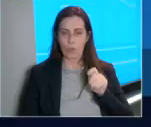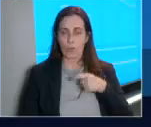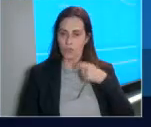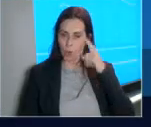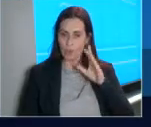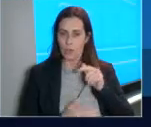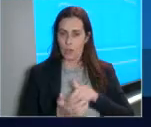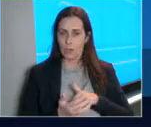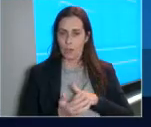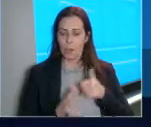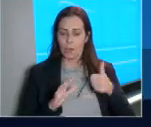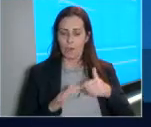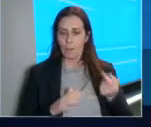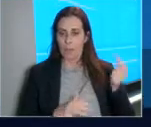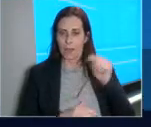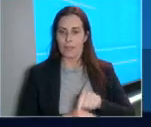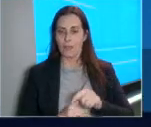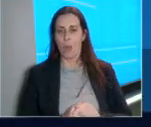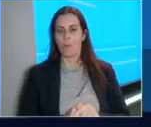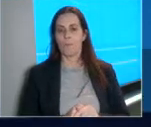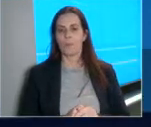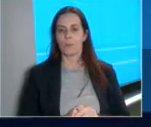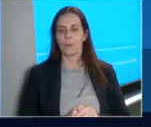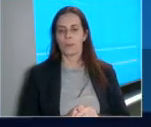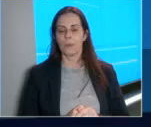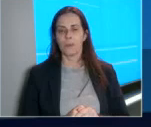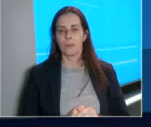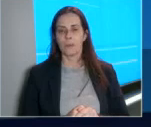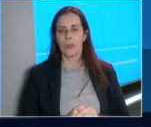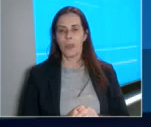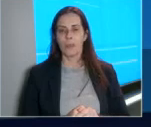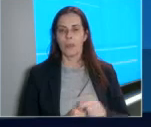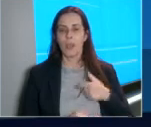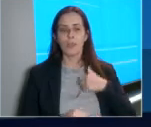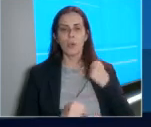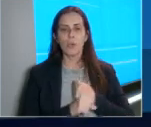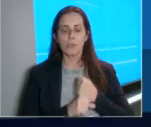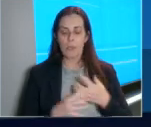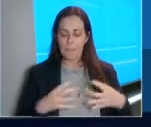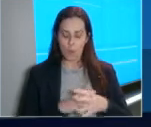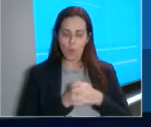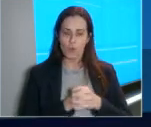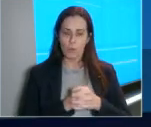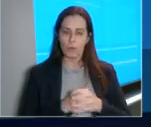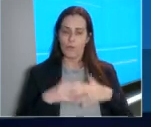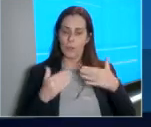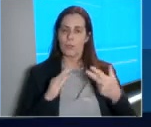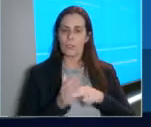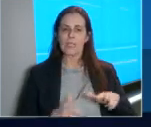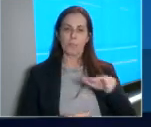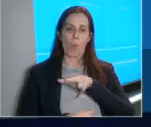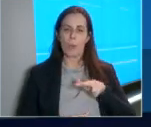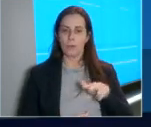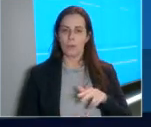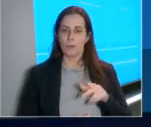גם חושב ככה, לכן התעוררתי בשש בבוקר כדי להיות כאן, שהזמנתם אותי אתמול. אני עוסק בגיבוש וקידום מדיניות